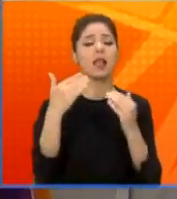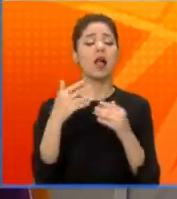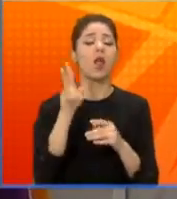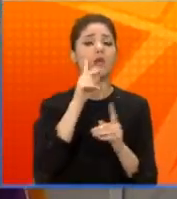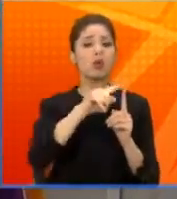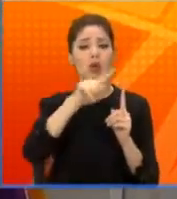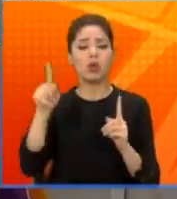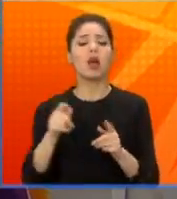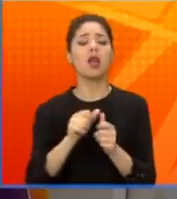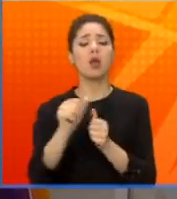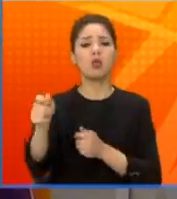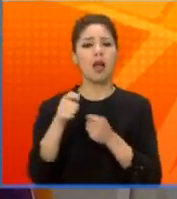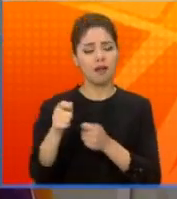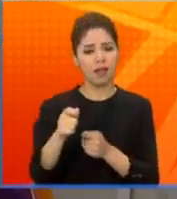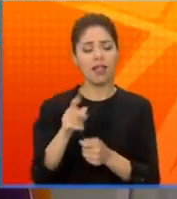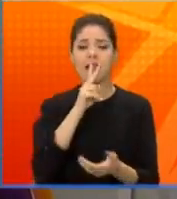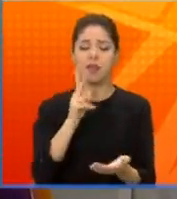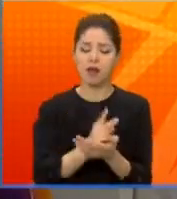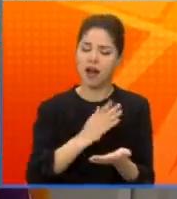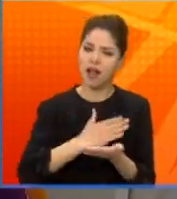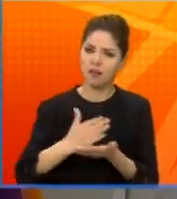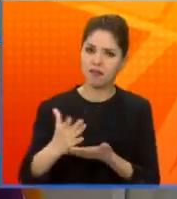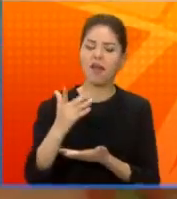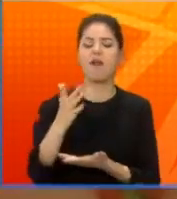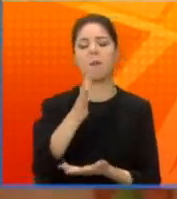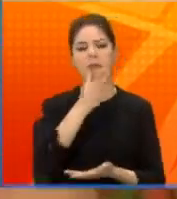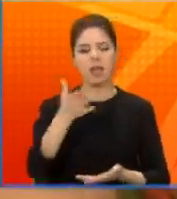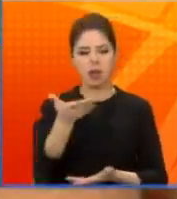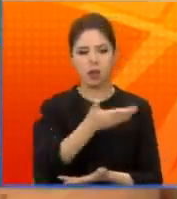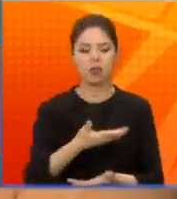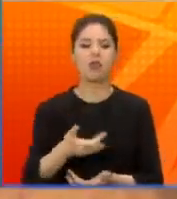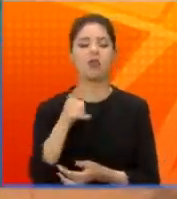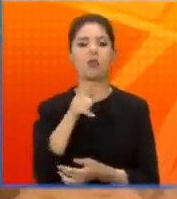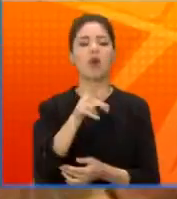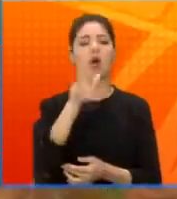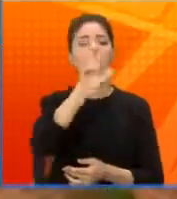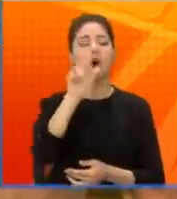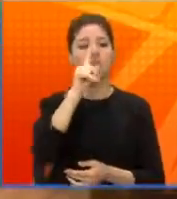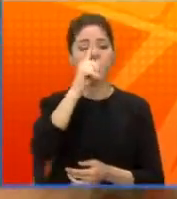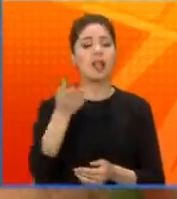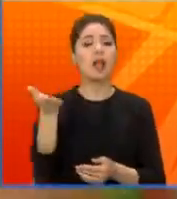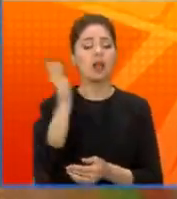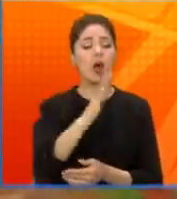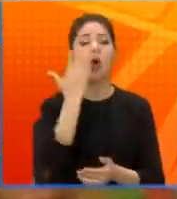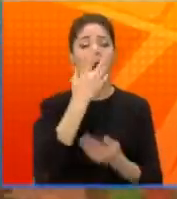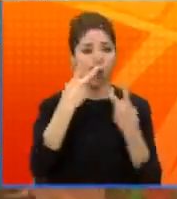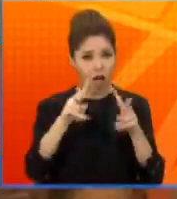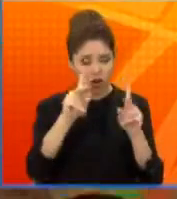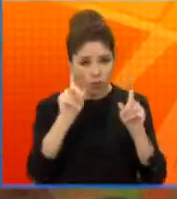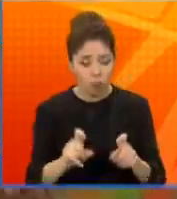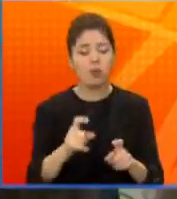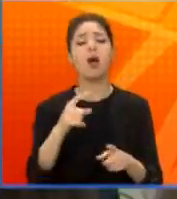uzaktan eğitim devam ediyor kararı şu anda geçerli ve ilk karar öyleydi biliyorsunuz. Okulların 30 Nisan'dan sonra açılıp açılmama